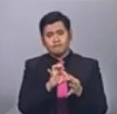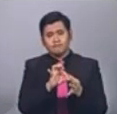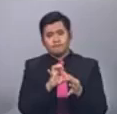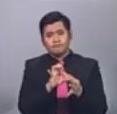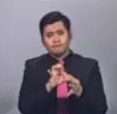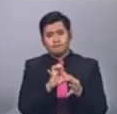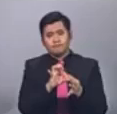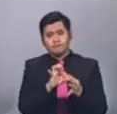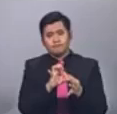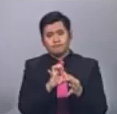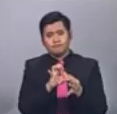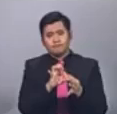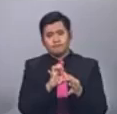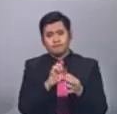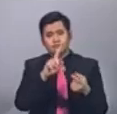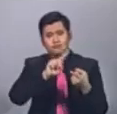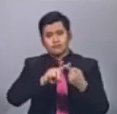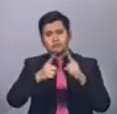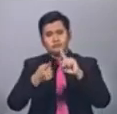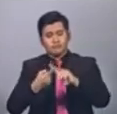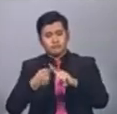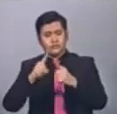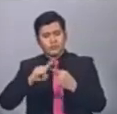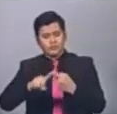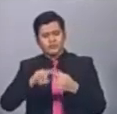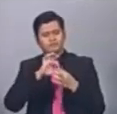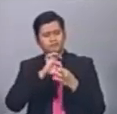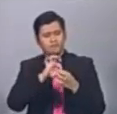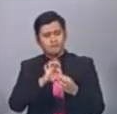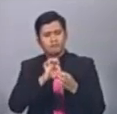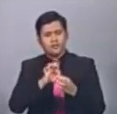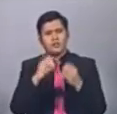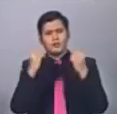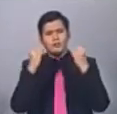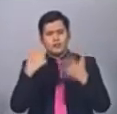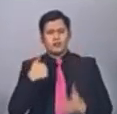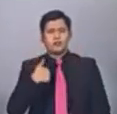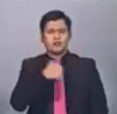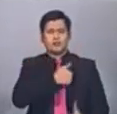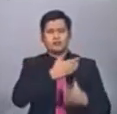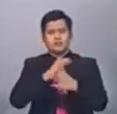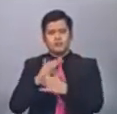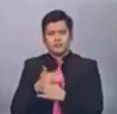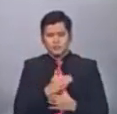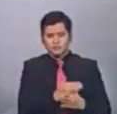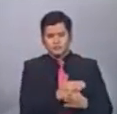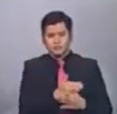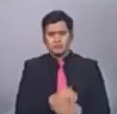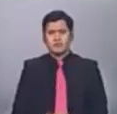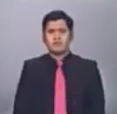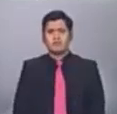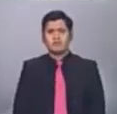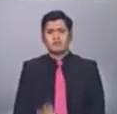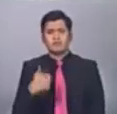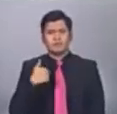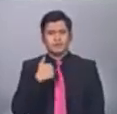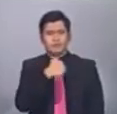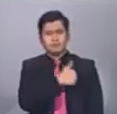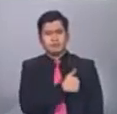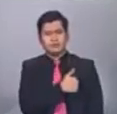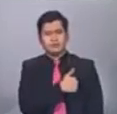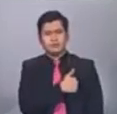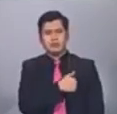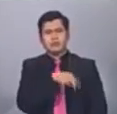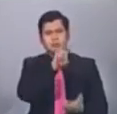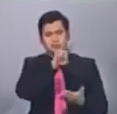dia seorang teman yang rapat dan banyak kami share lah. Dan kami sama-sama menyampaikan berita dunia selama